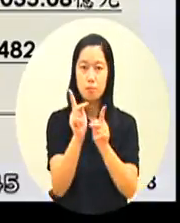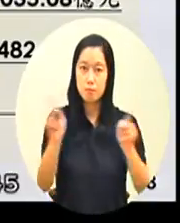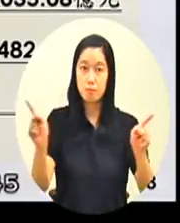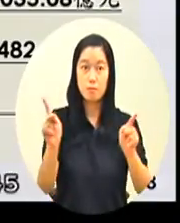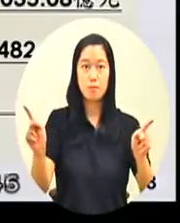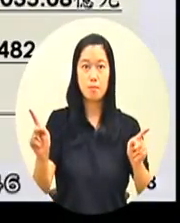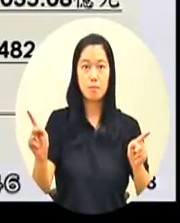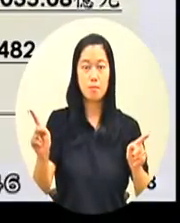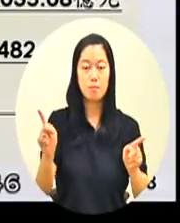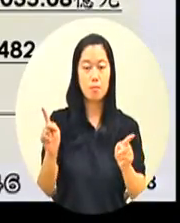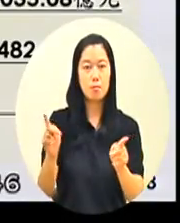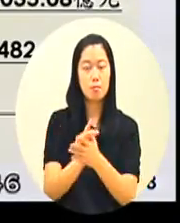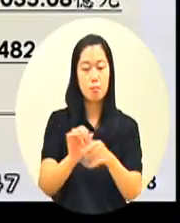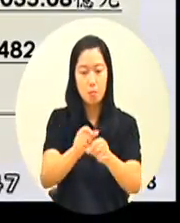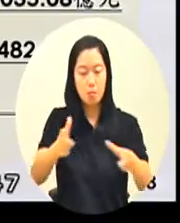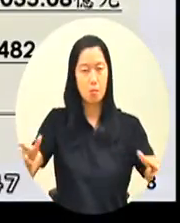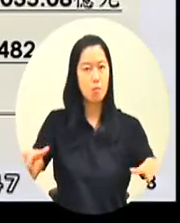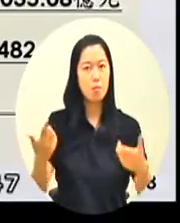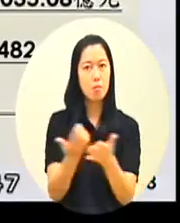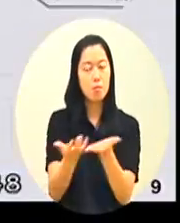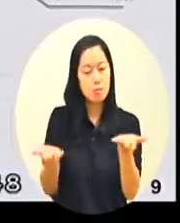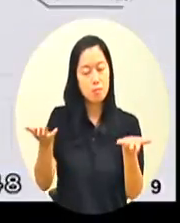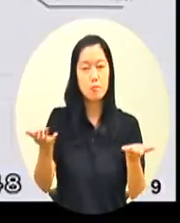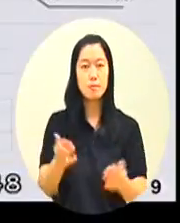些债券比是差不多。好，